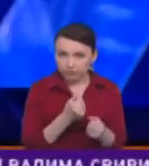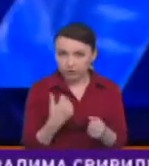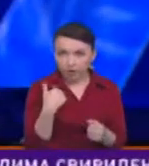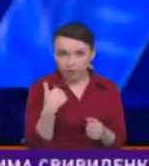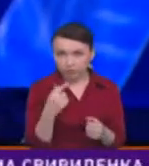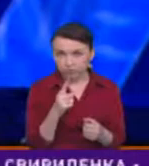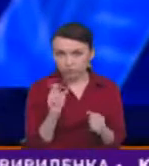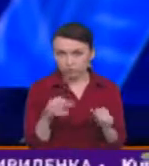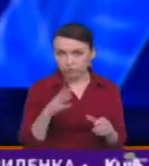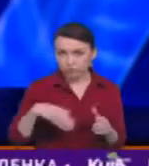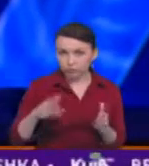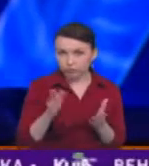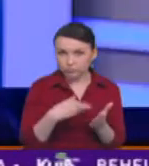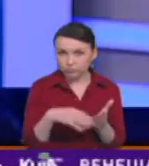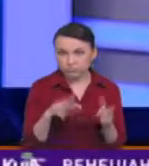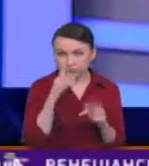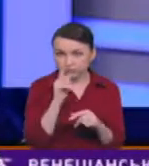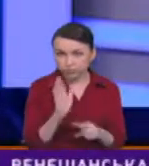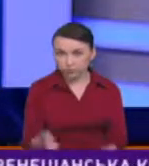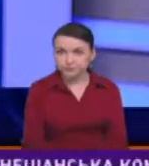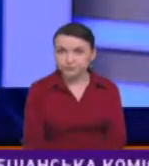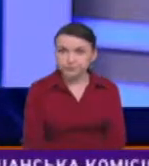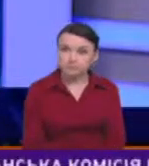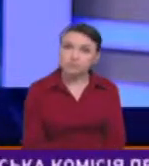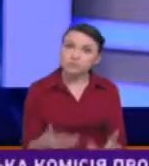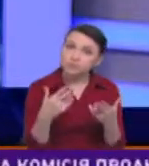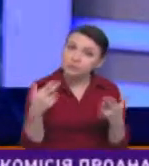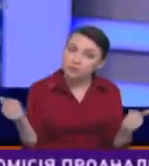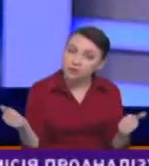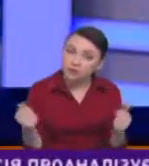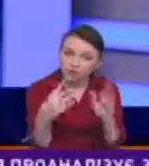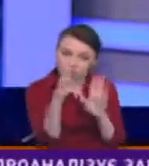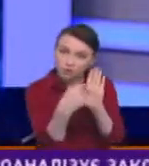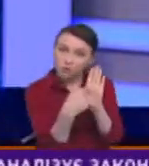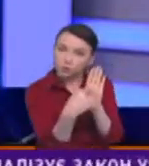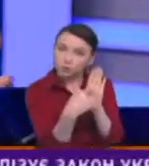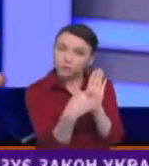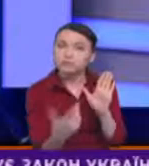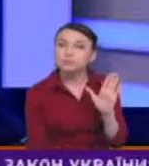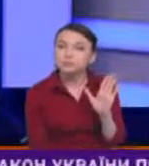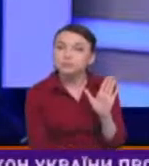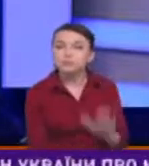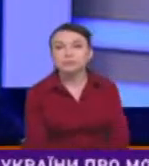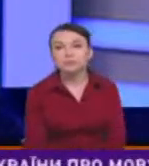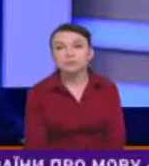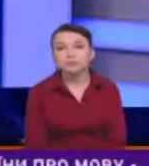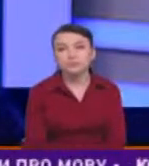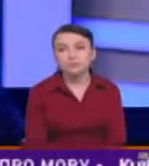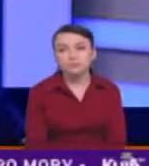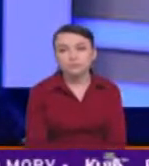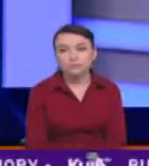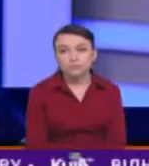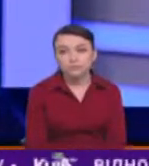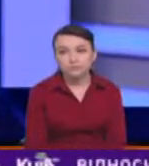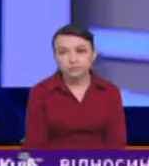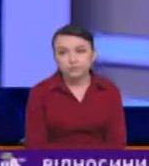гіпотетично можна потім... В межах цього закону, да, можна вважати, да. Я маю в межах указу. А